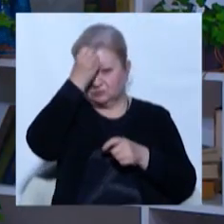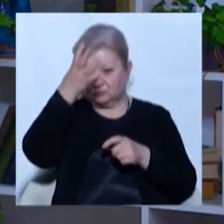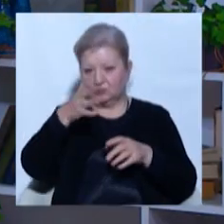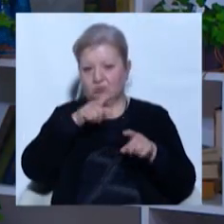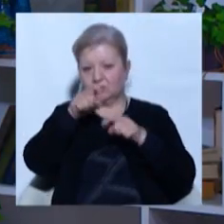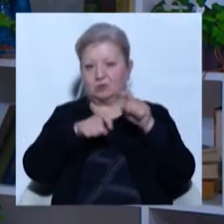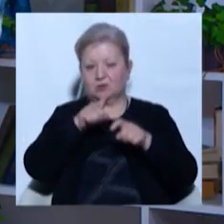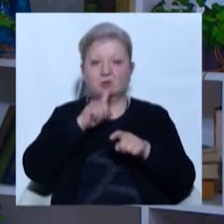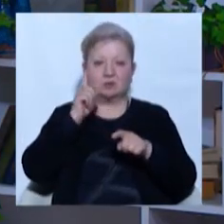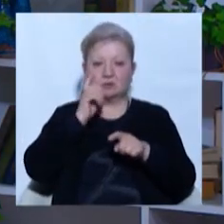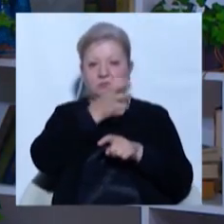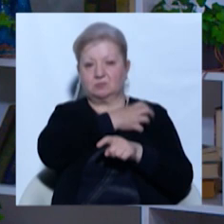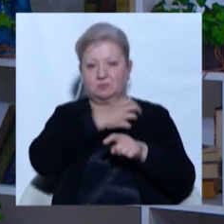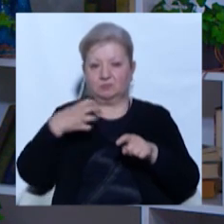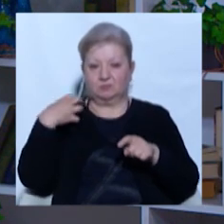ახალგაზრდა მეფემ.